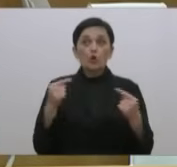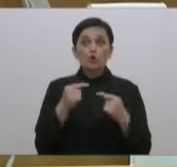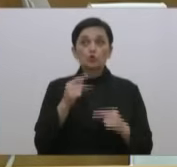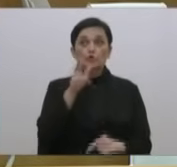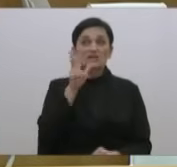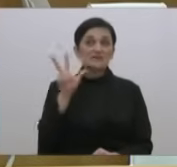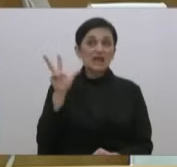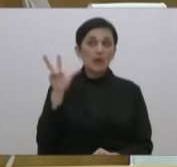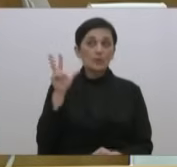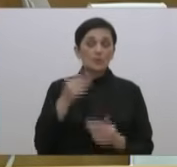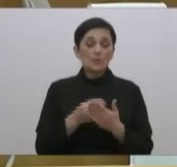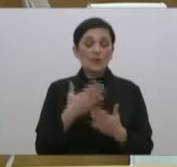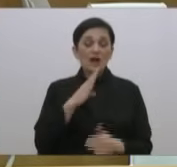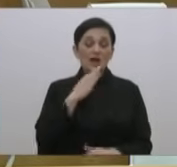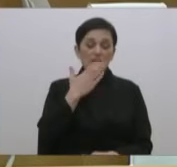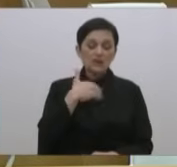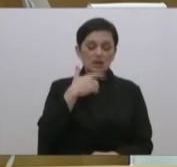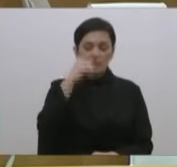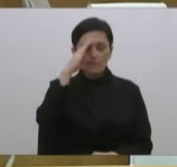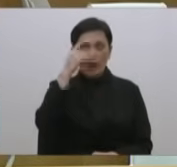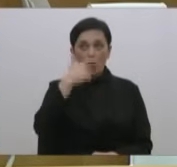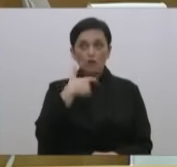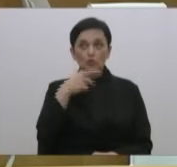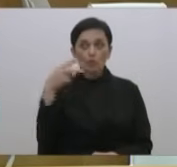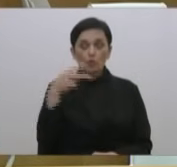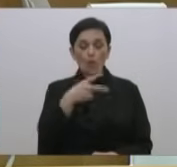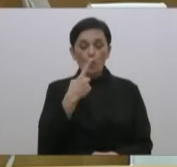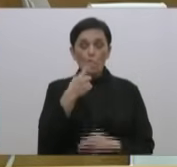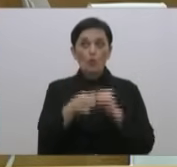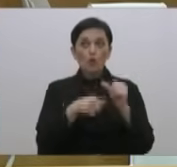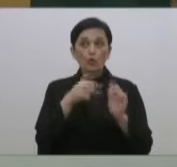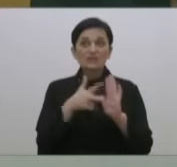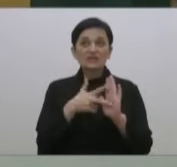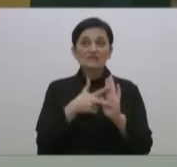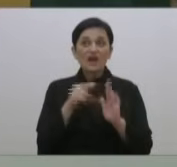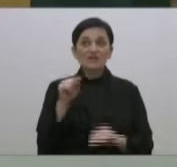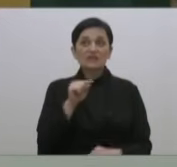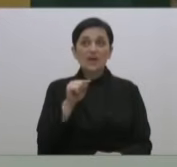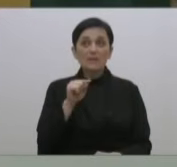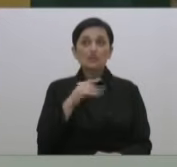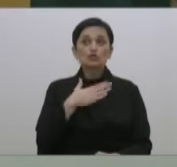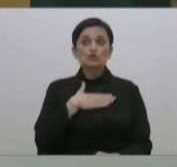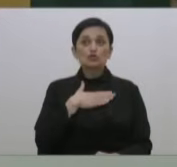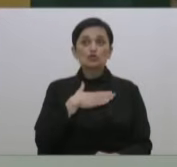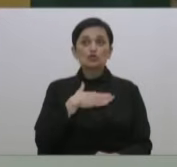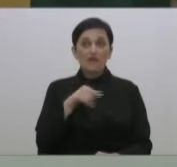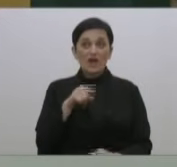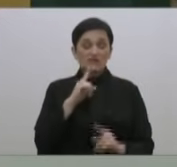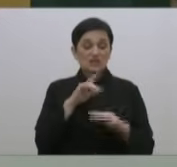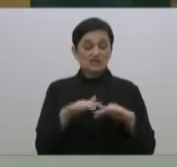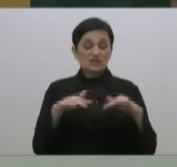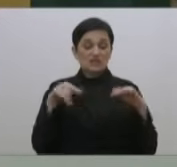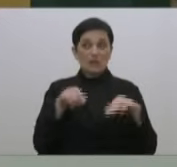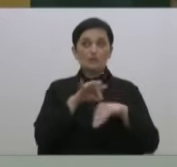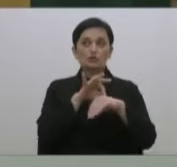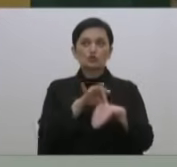Ზუსტად 3 წლის წინ, პატივცემულო ქალბატონებო და ბატონებო, 2021 წლის 8 თებერვალს ჩვენ აი ამ სხდომათა